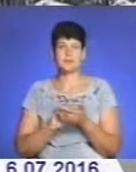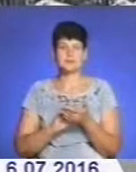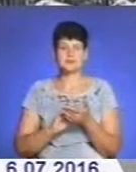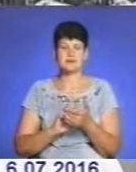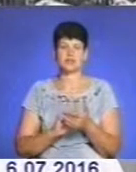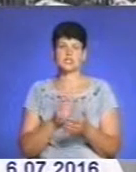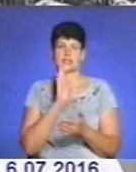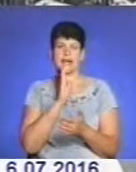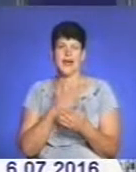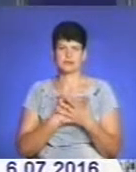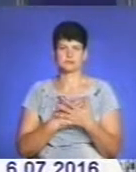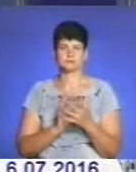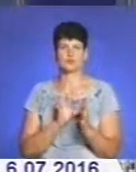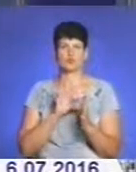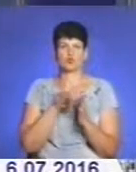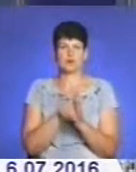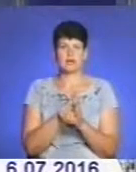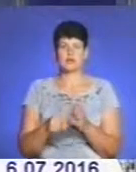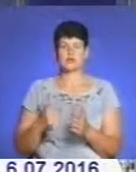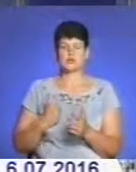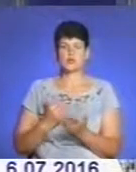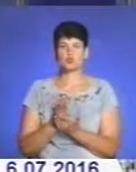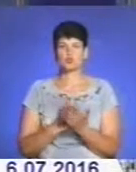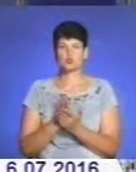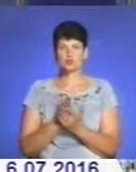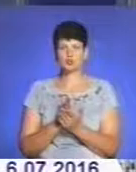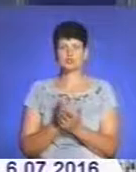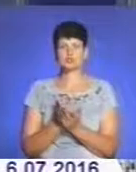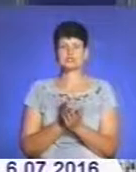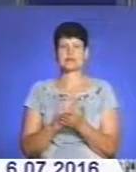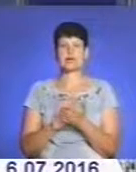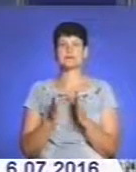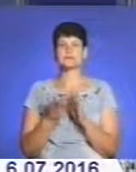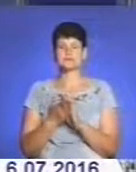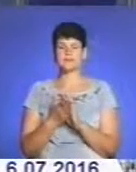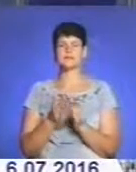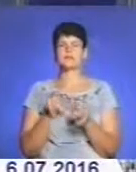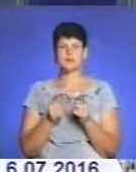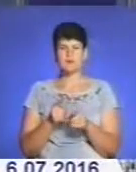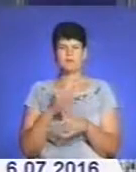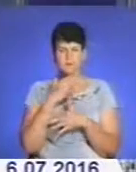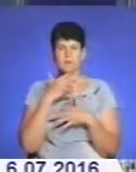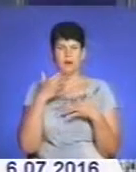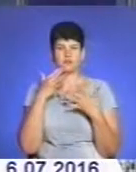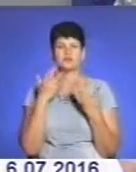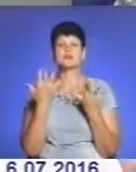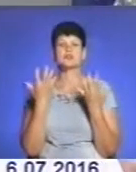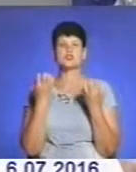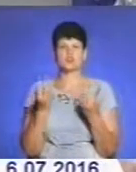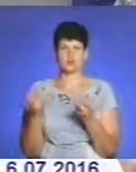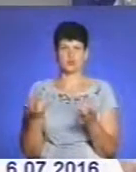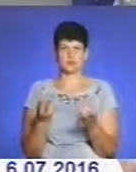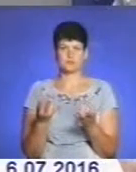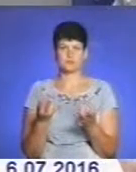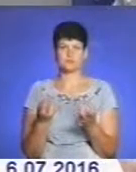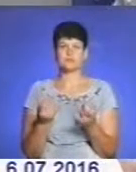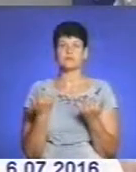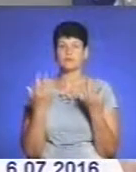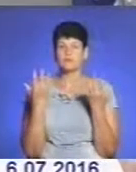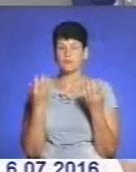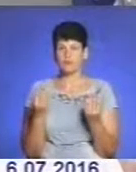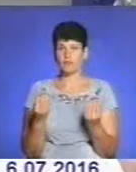активно вступають на військову службу, так ідуть служити за контрактом. Чи насправді їх є багато і скільки ще потрібно? Да, на сьогоднішній день